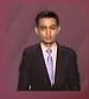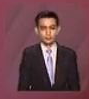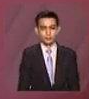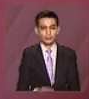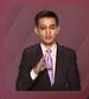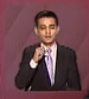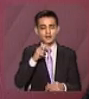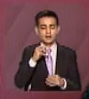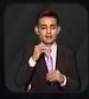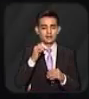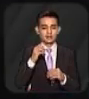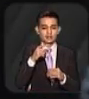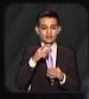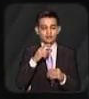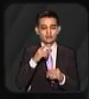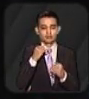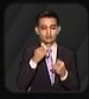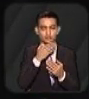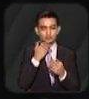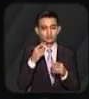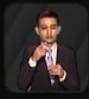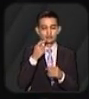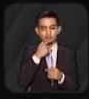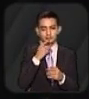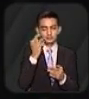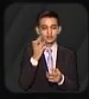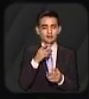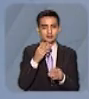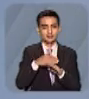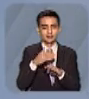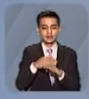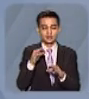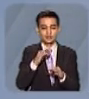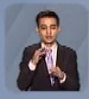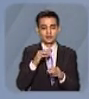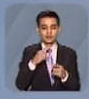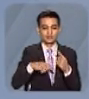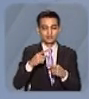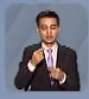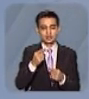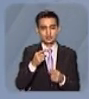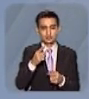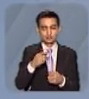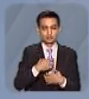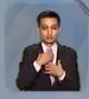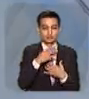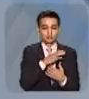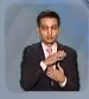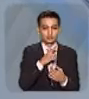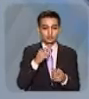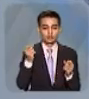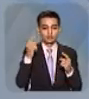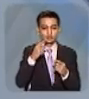Валерия никогда не была злостным неплательщиком, поэтому звонок от кредитной организации с требованием вернуть деньги ее шокировал. Узнав